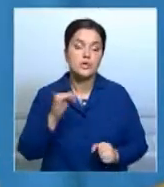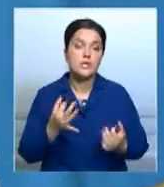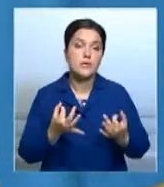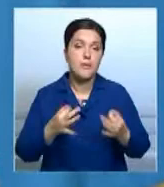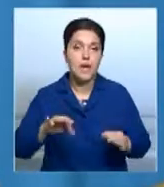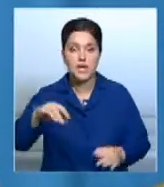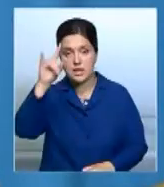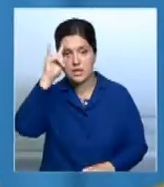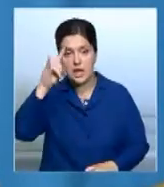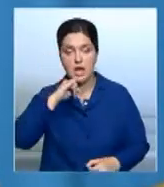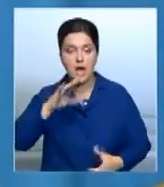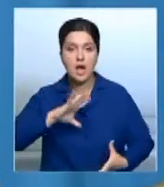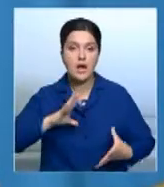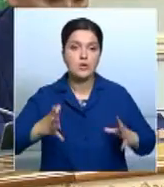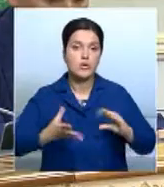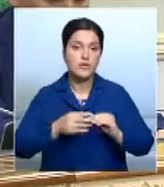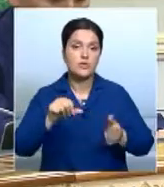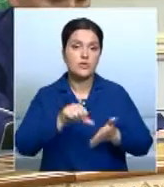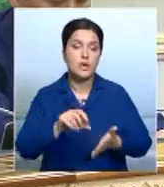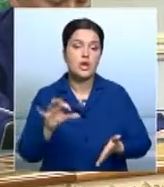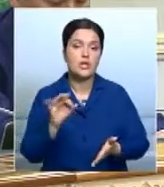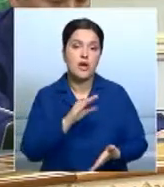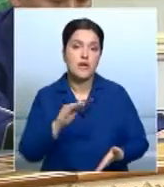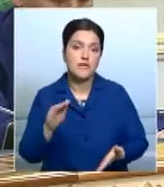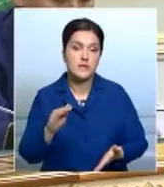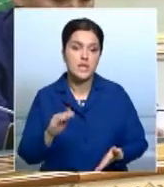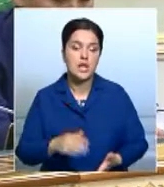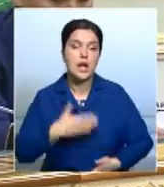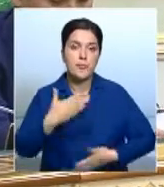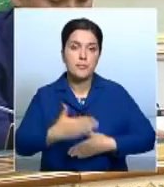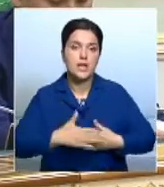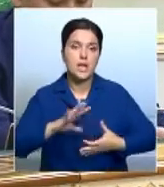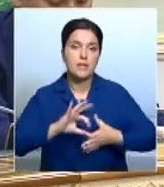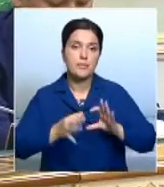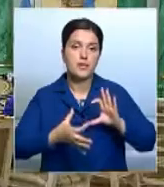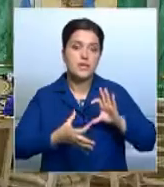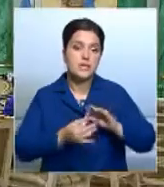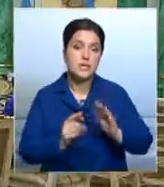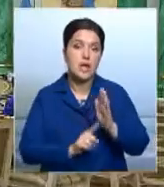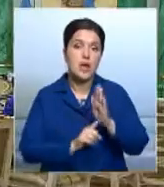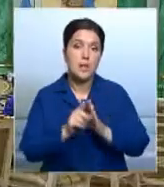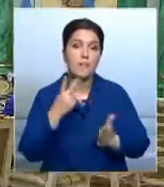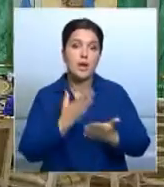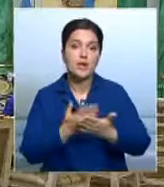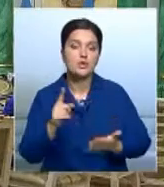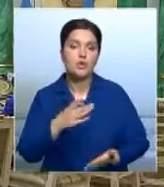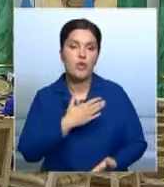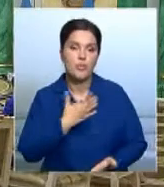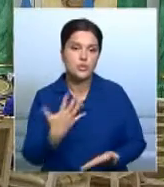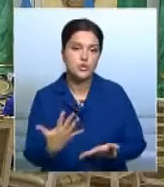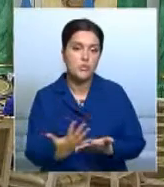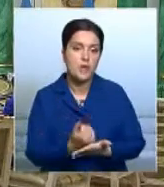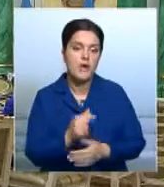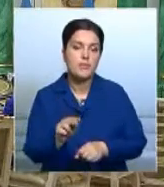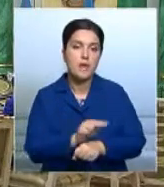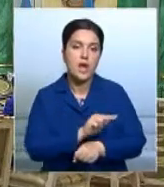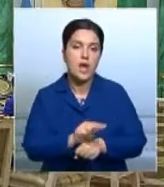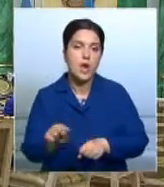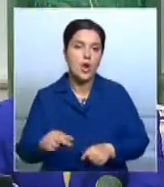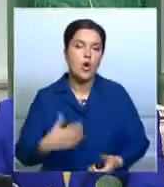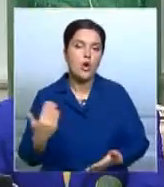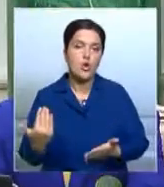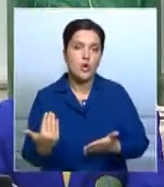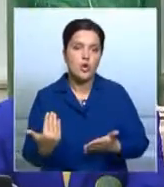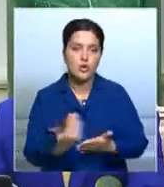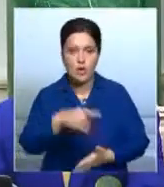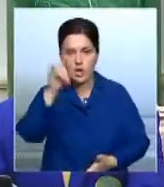историю независимости страны. А итоги выступления на официальных предолимпийских стартах показывают, что мы сумели воспитать